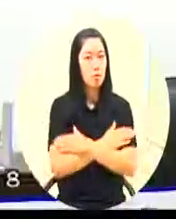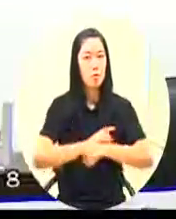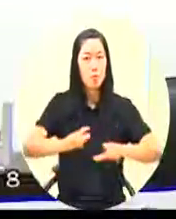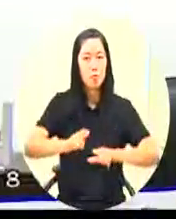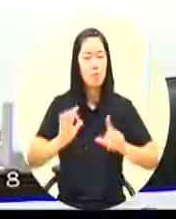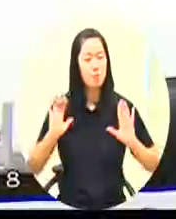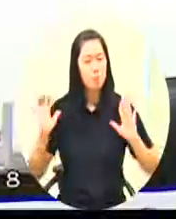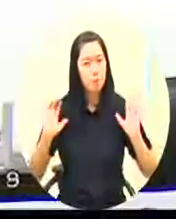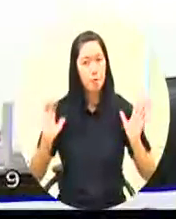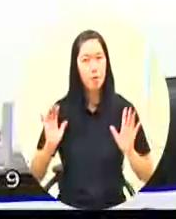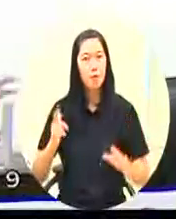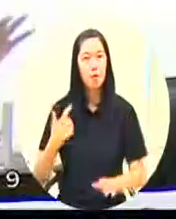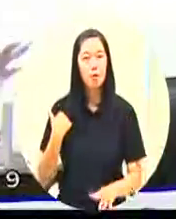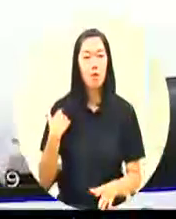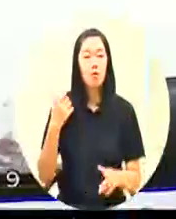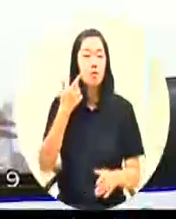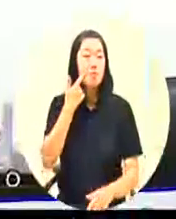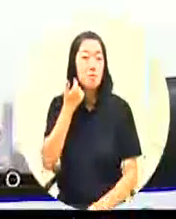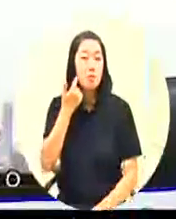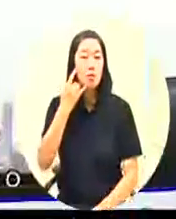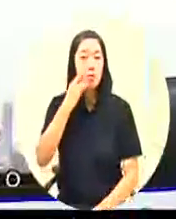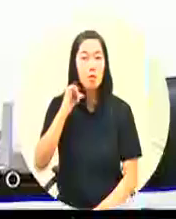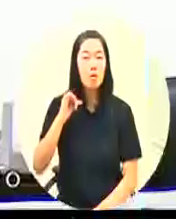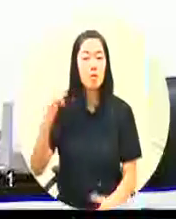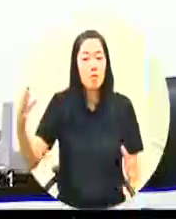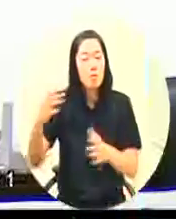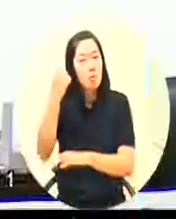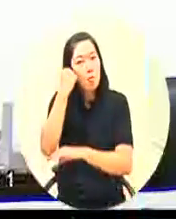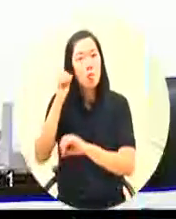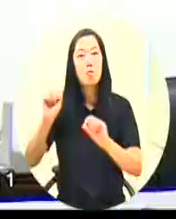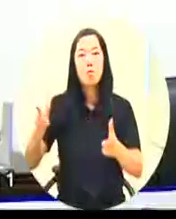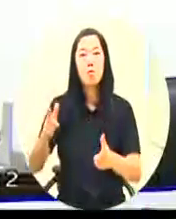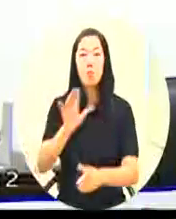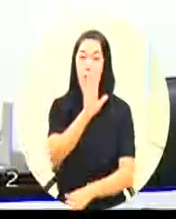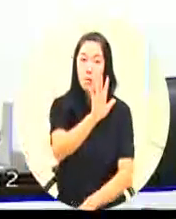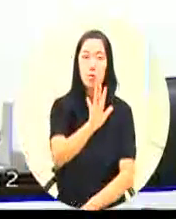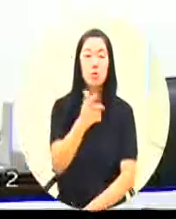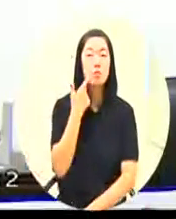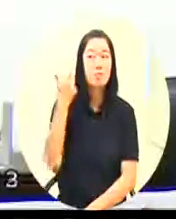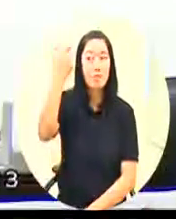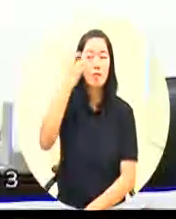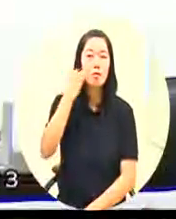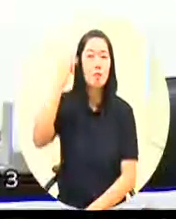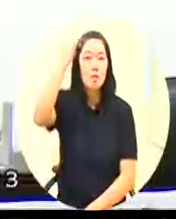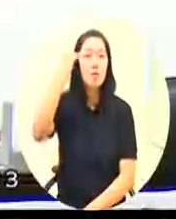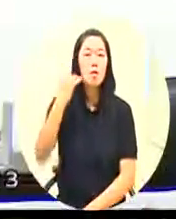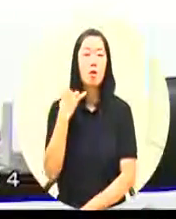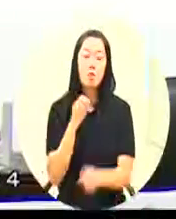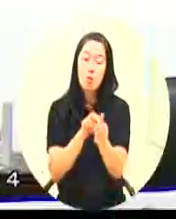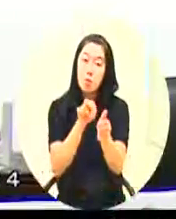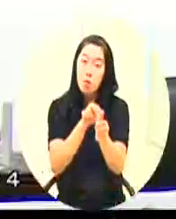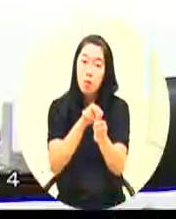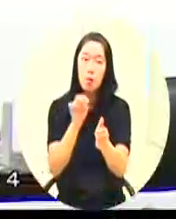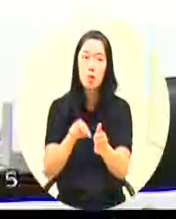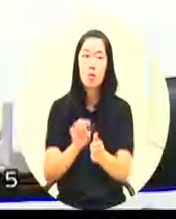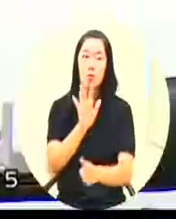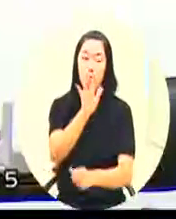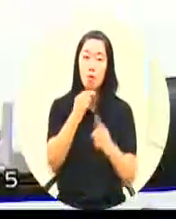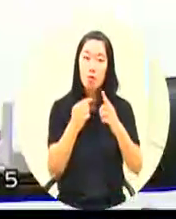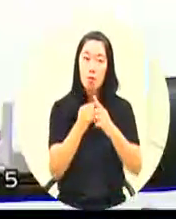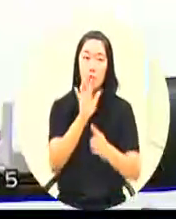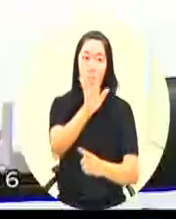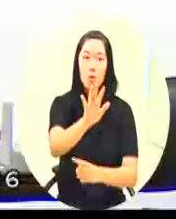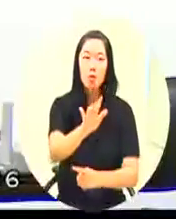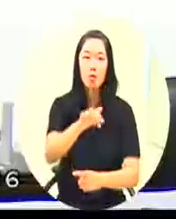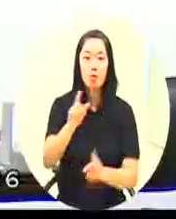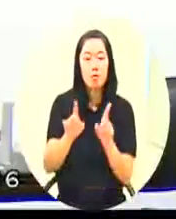友，有的并不是跟着父母住，有的并不是，有的是阿公阿妈在带。那即使他是跟着爸爸妈妈是上班族